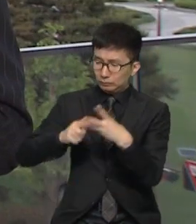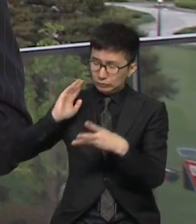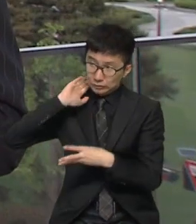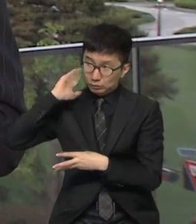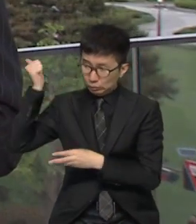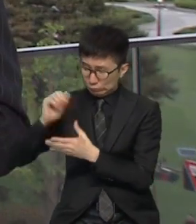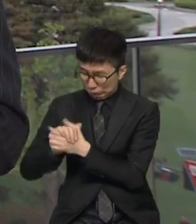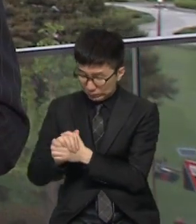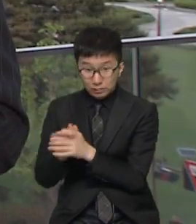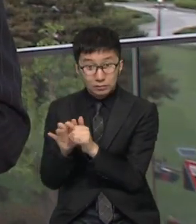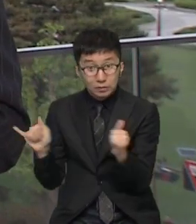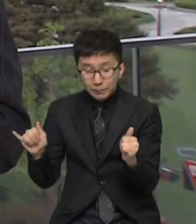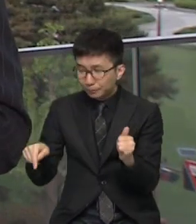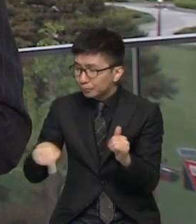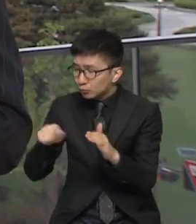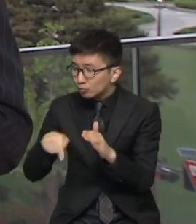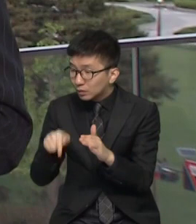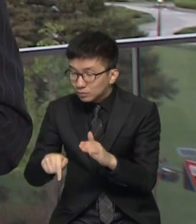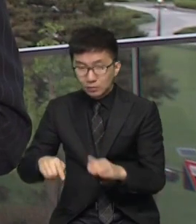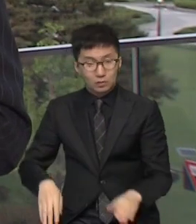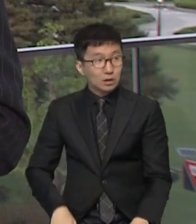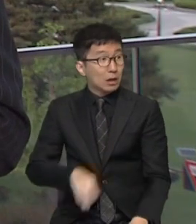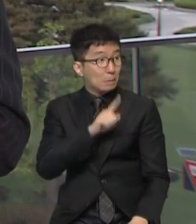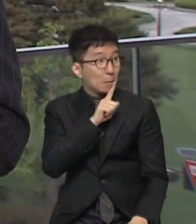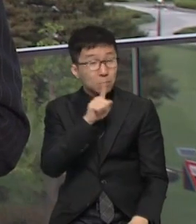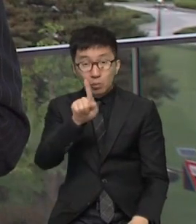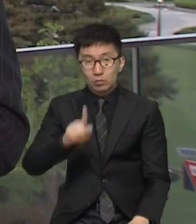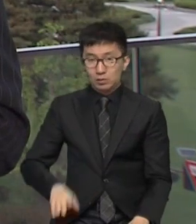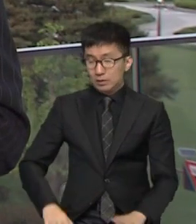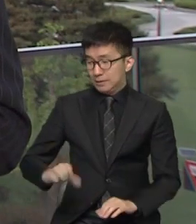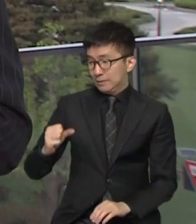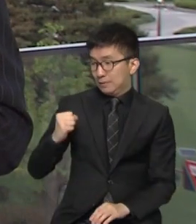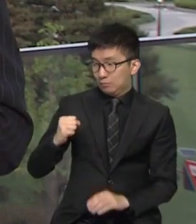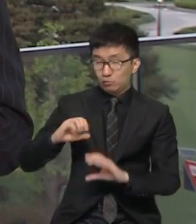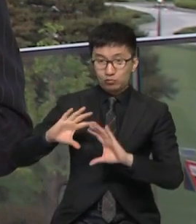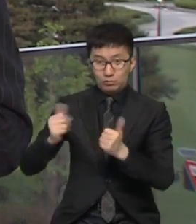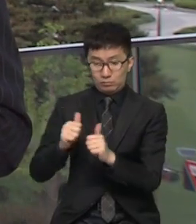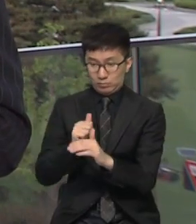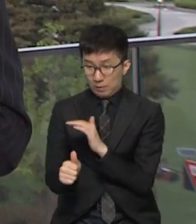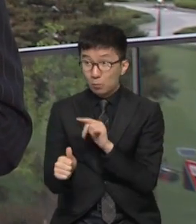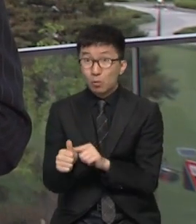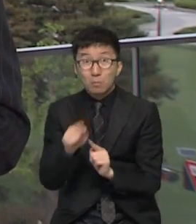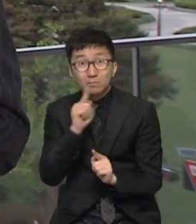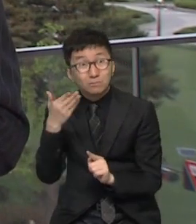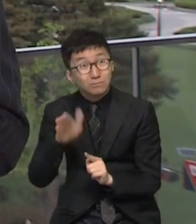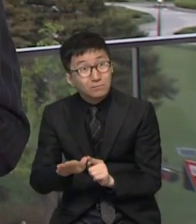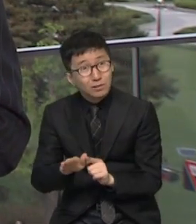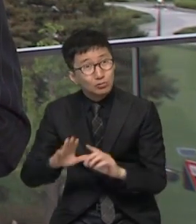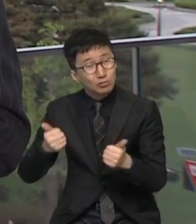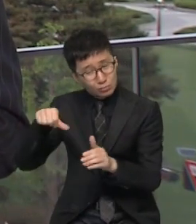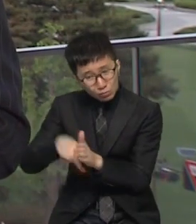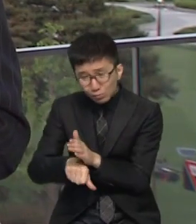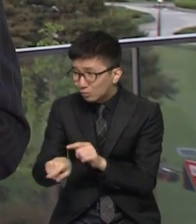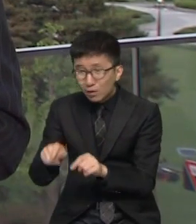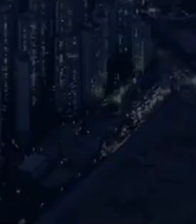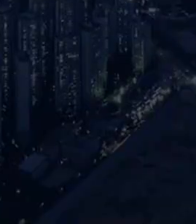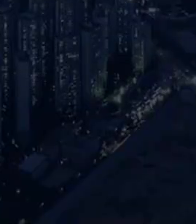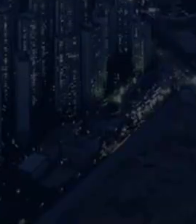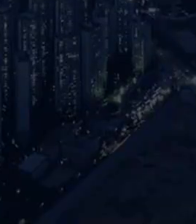있는 원내대표론이 총선 참패 책임론을 어떻게 넘어서느냐가 관건이 될 걸로 보입니다. SBS 조윤아입니다.